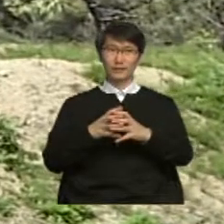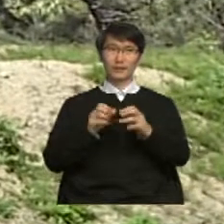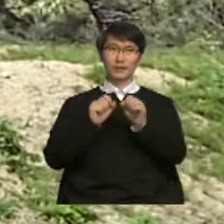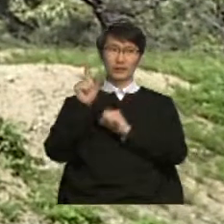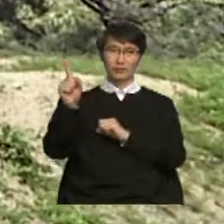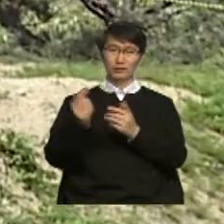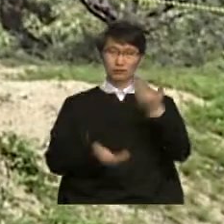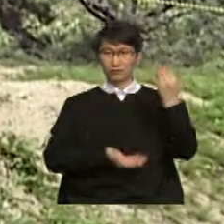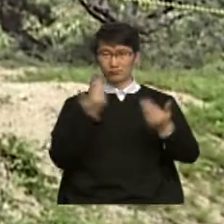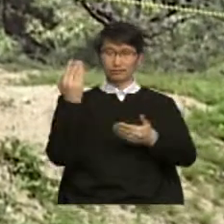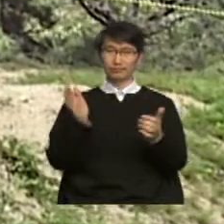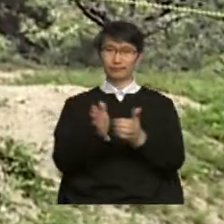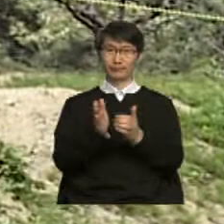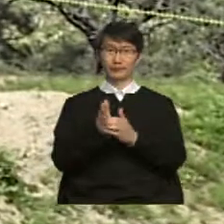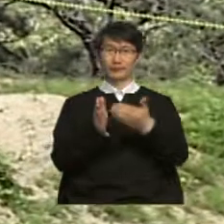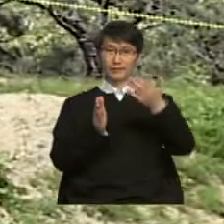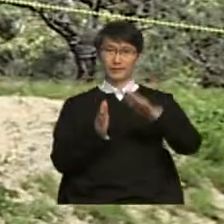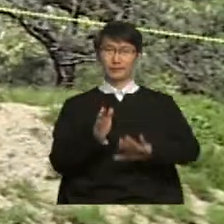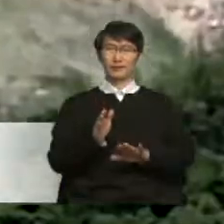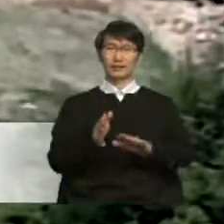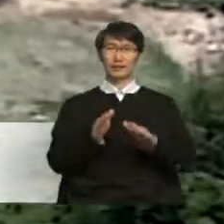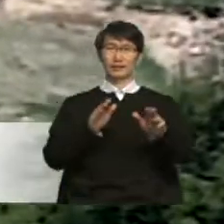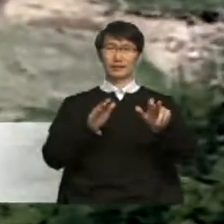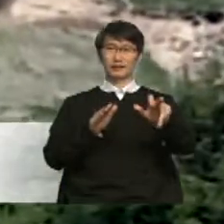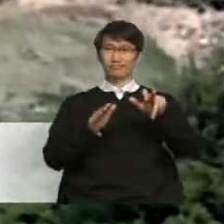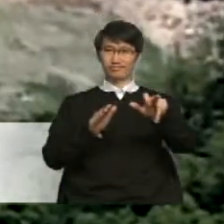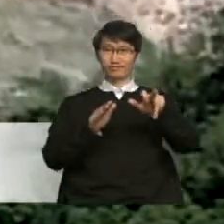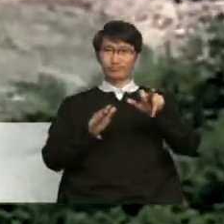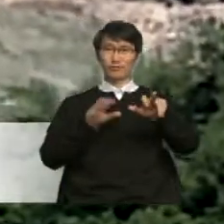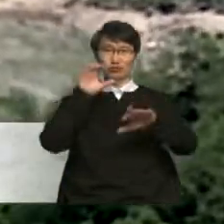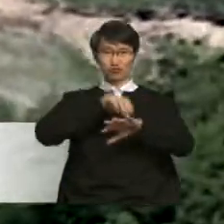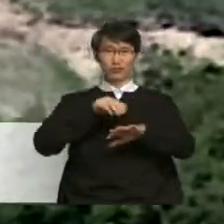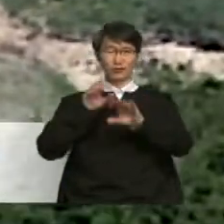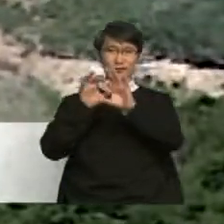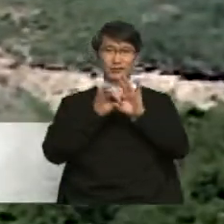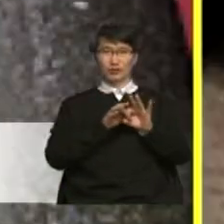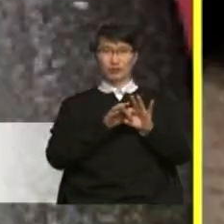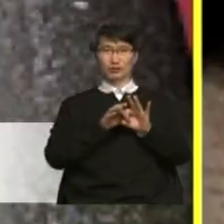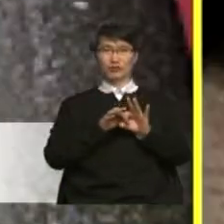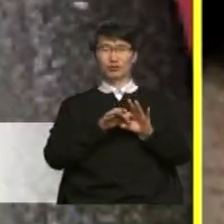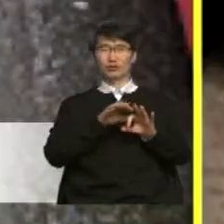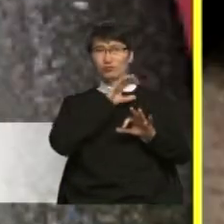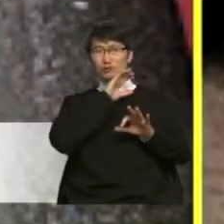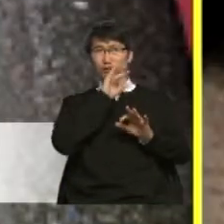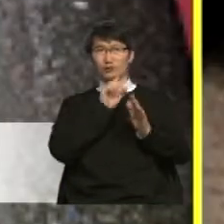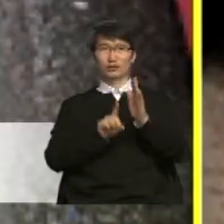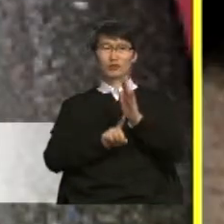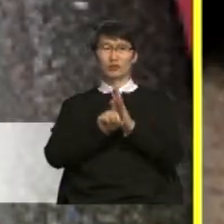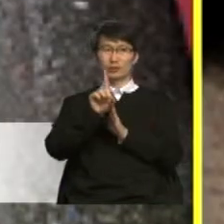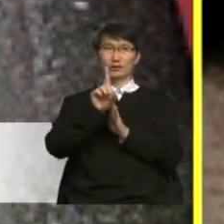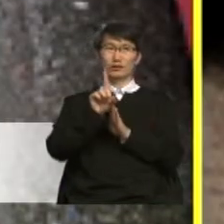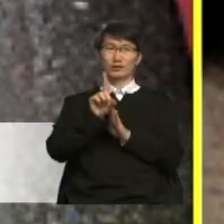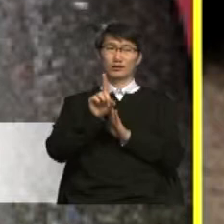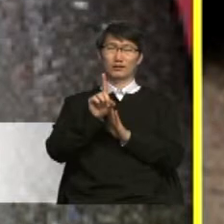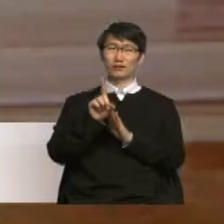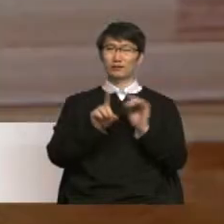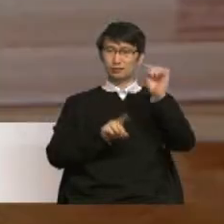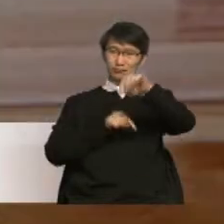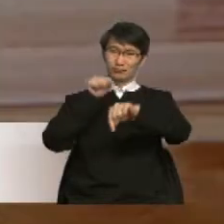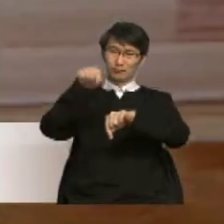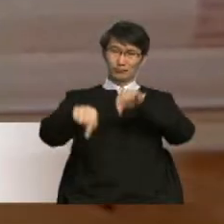대부분 빠져나간 상황. 하지만 사격 훈련만은 계속되면서 주민들의 불만은 높아지고 오발, 피탄